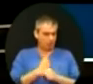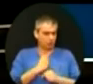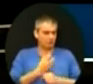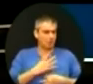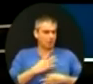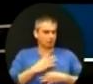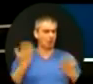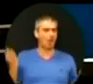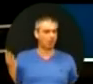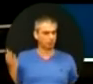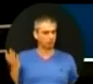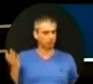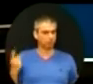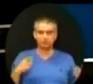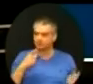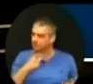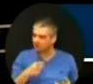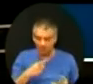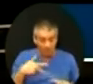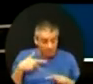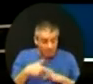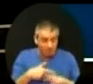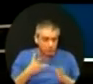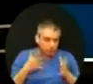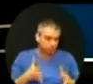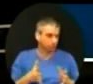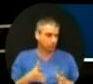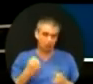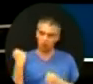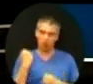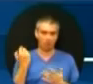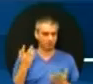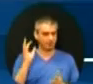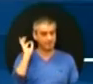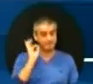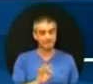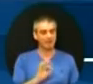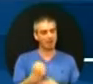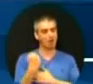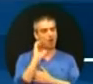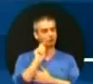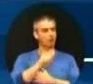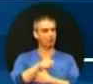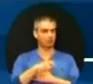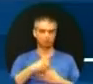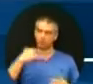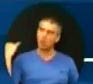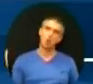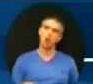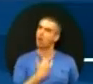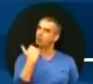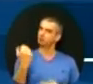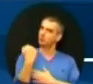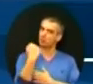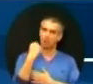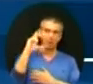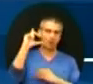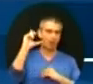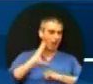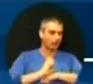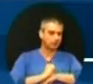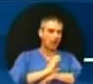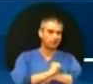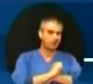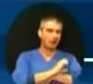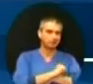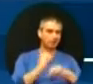העבודה שלנו. מדובר בהתערבות ברוטלית וכוחנית, בפגיעה בכוח של הכנסת שכל הזמן הכוח שלה מתקרסם, ואתה